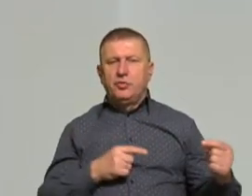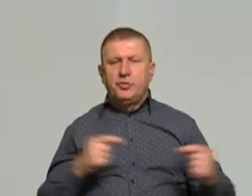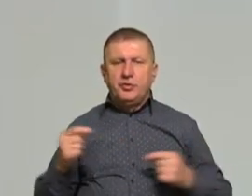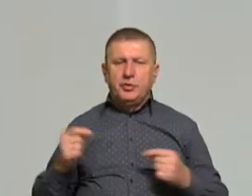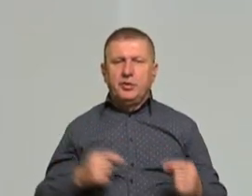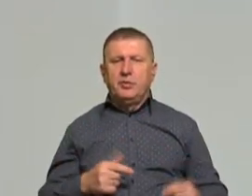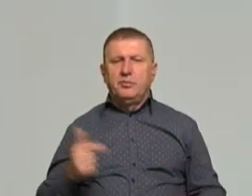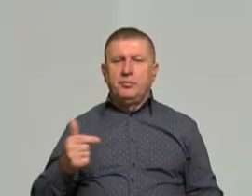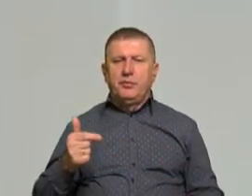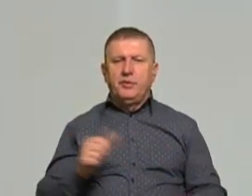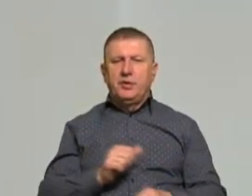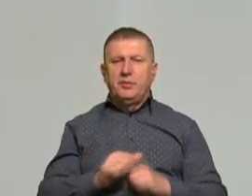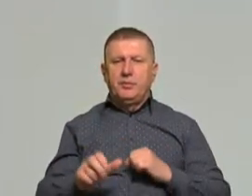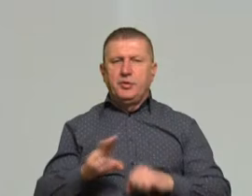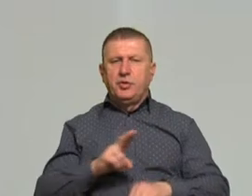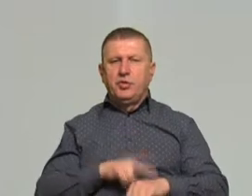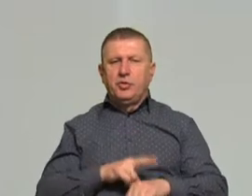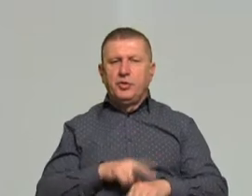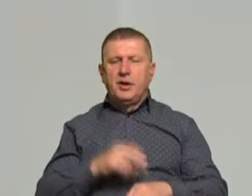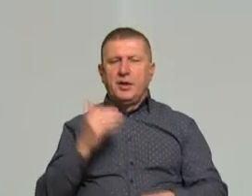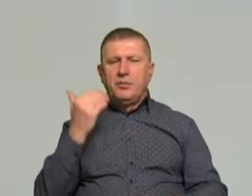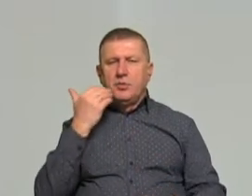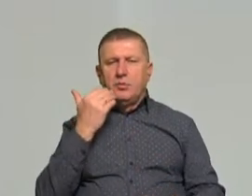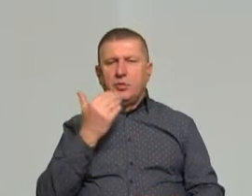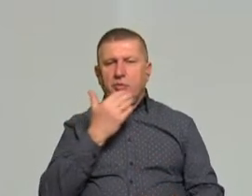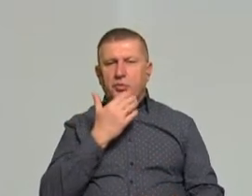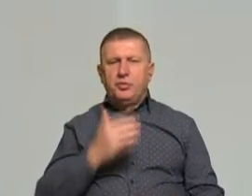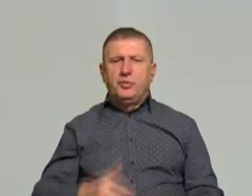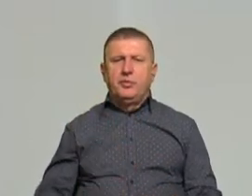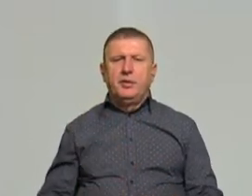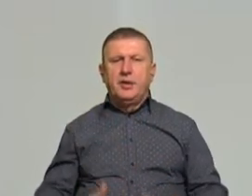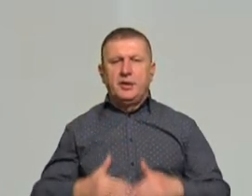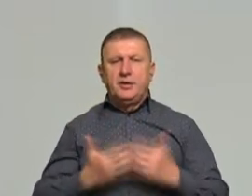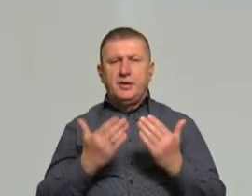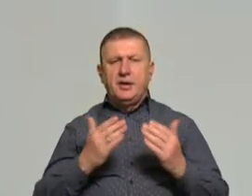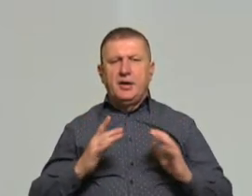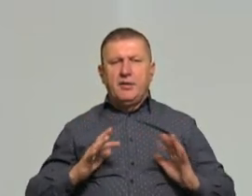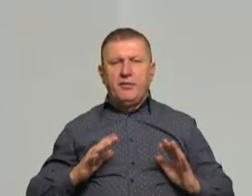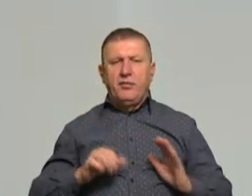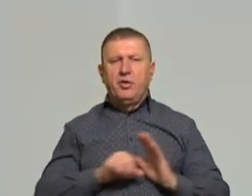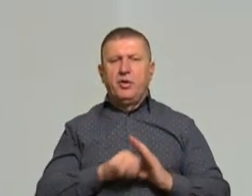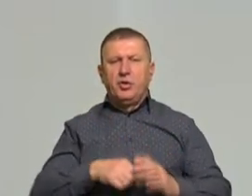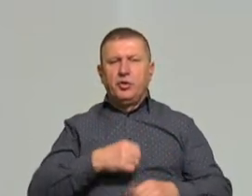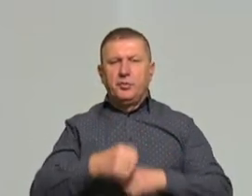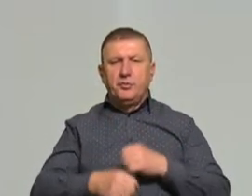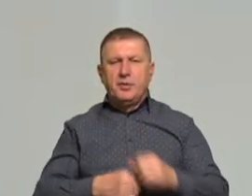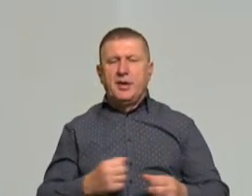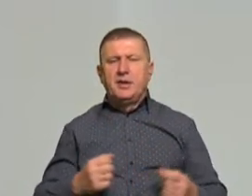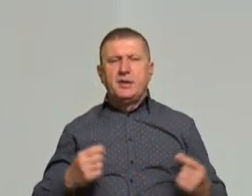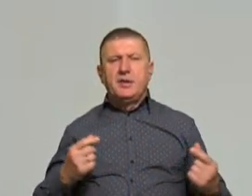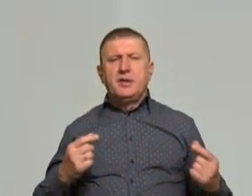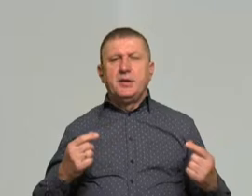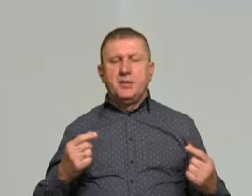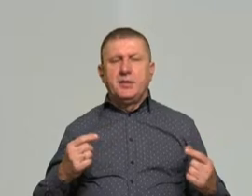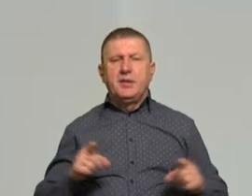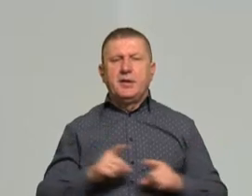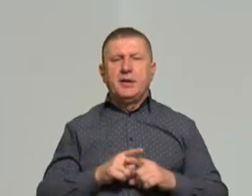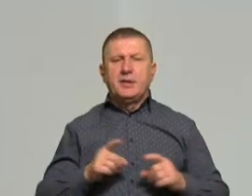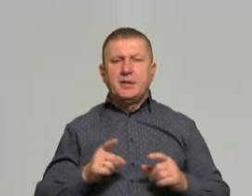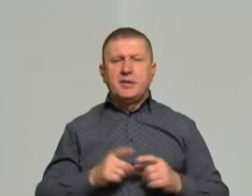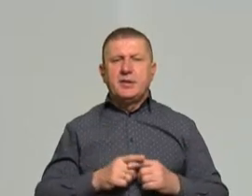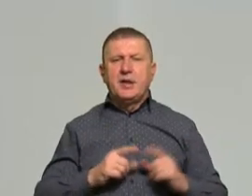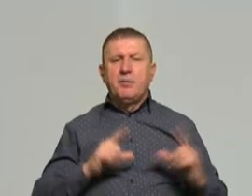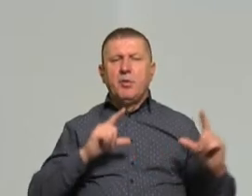być w godzinach popołudniowych, w dniach wolnych od pracy. Odpowiednia promocja powinna być z tym związana w